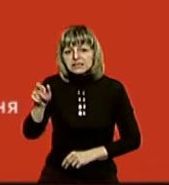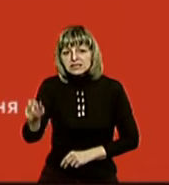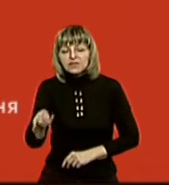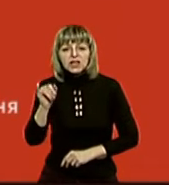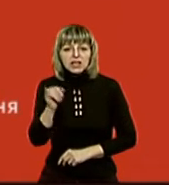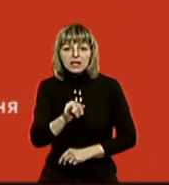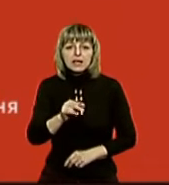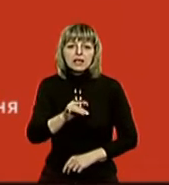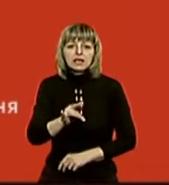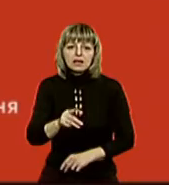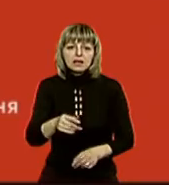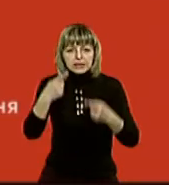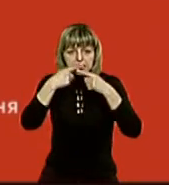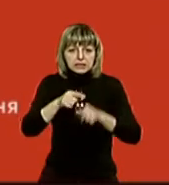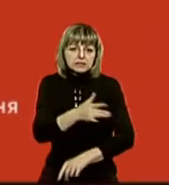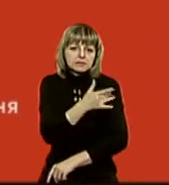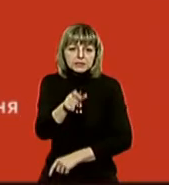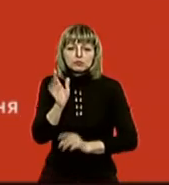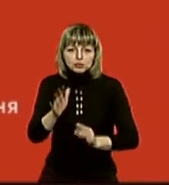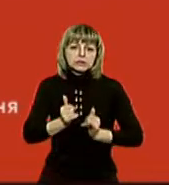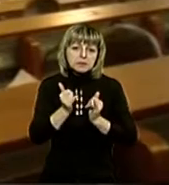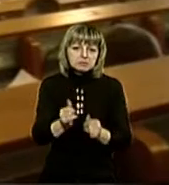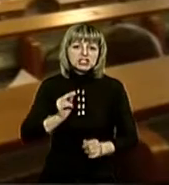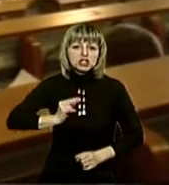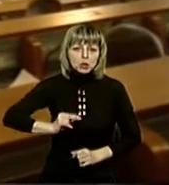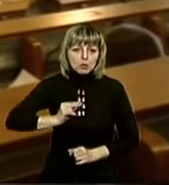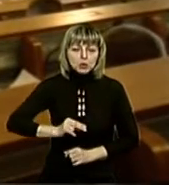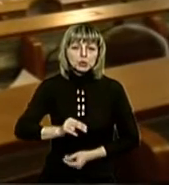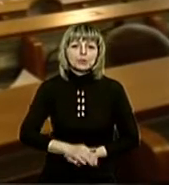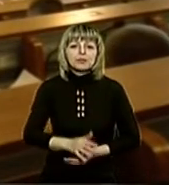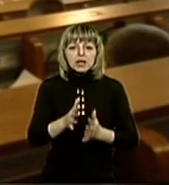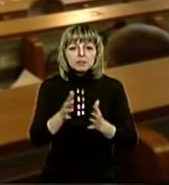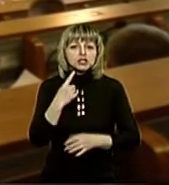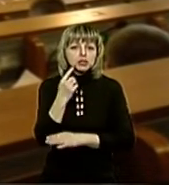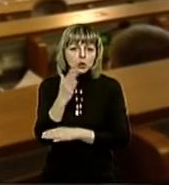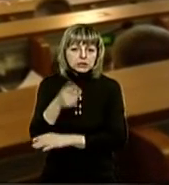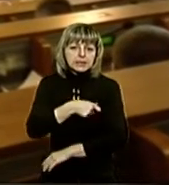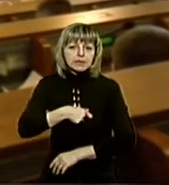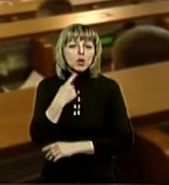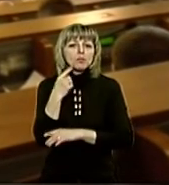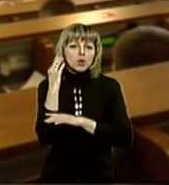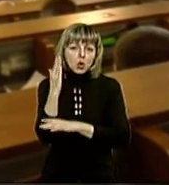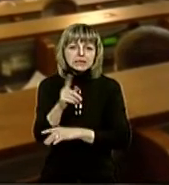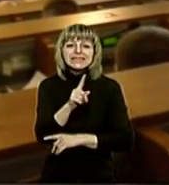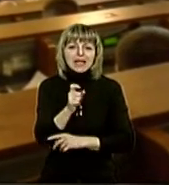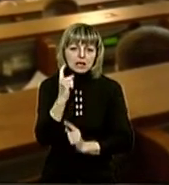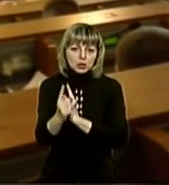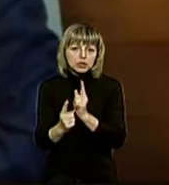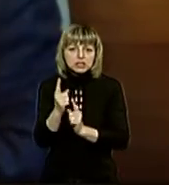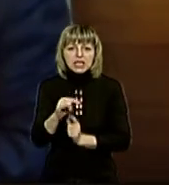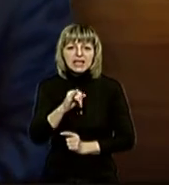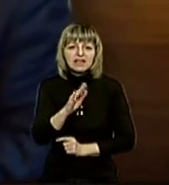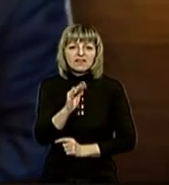працівники обслуговуючий персонал, вони будуть забезпечені роботою. Більшістю голосів депутати проголосували за